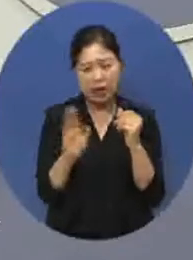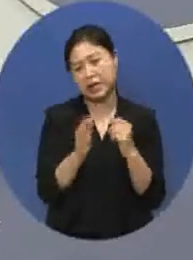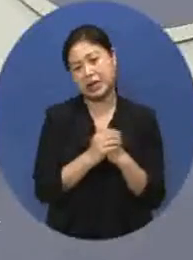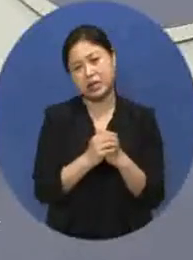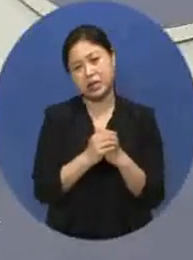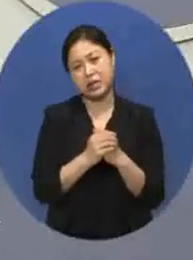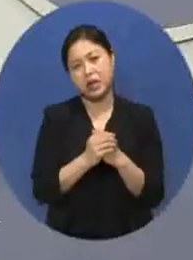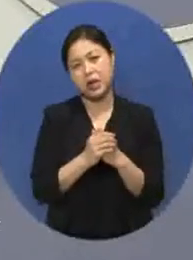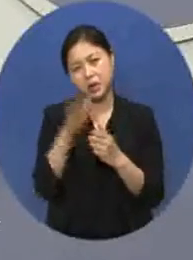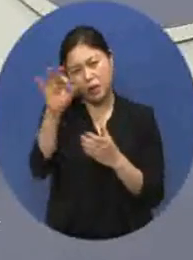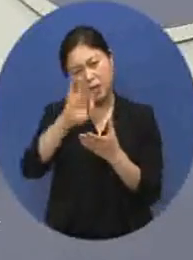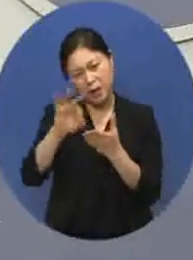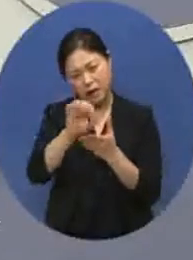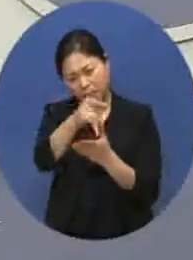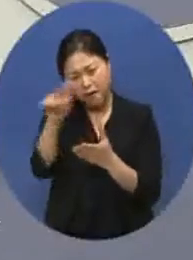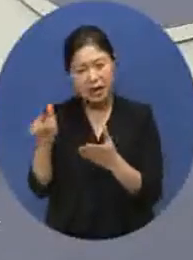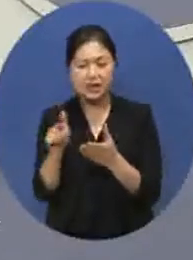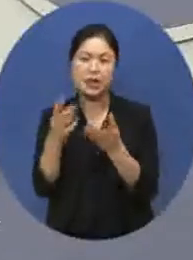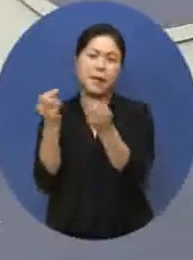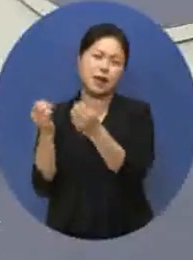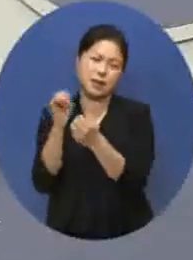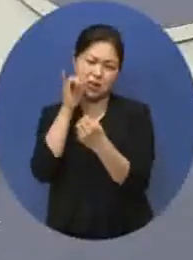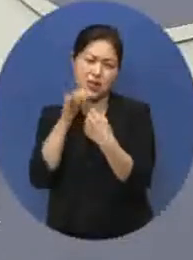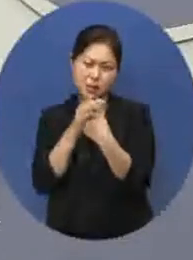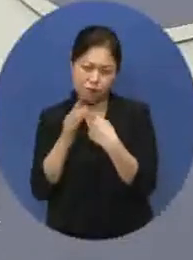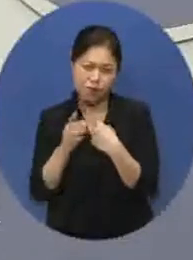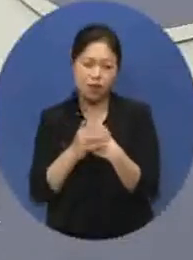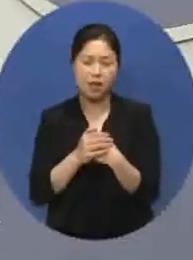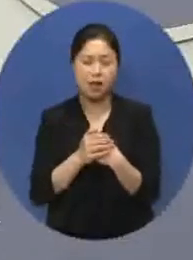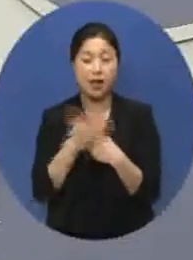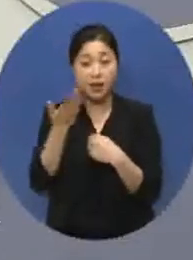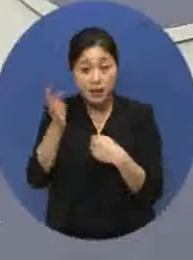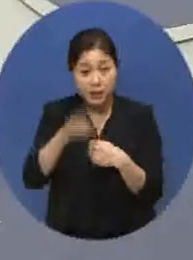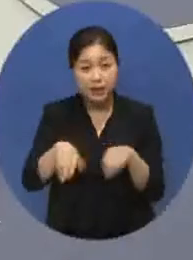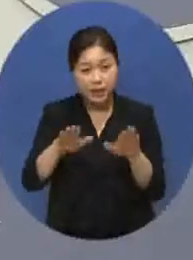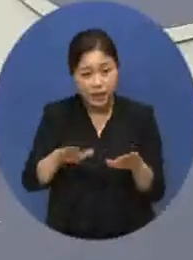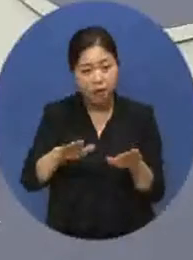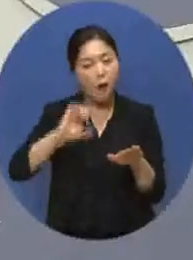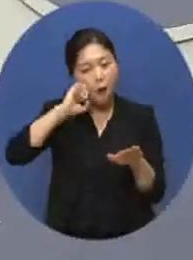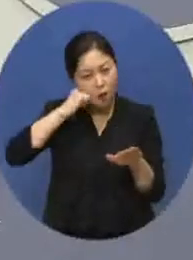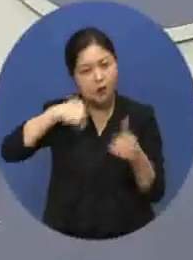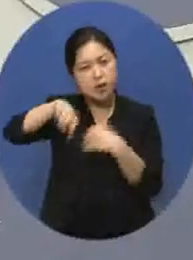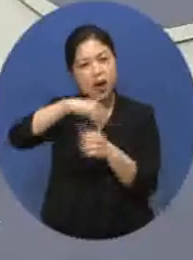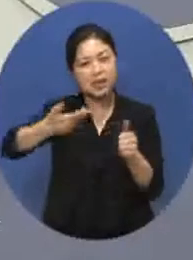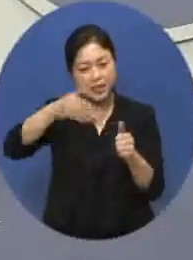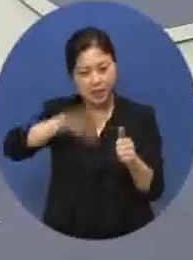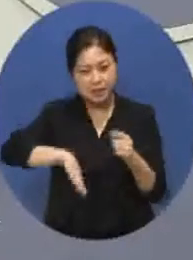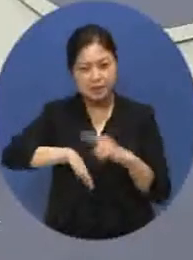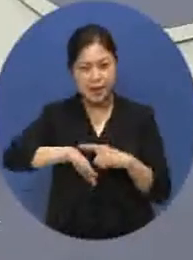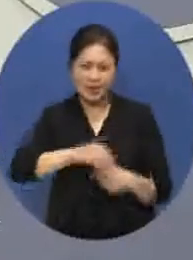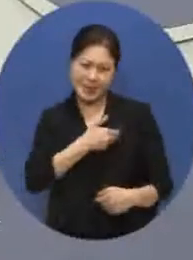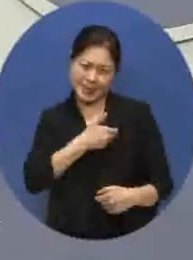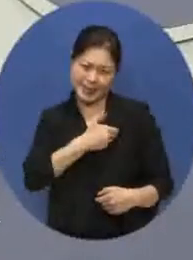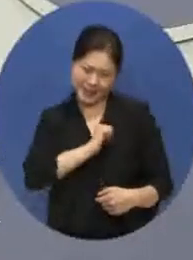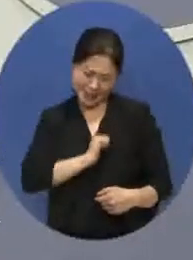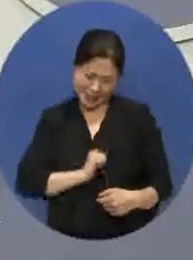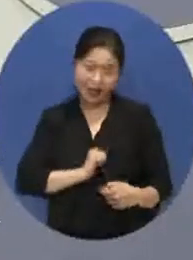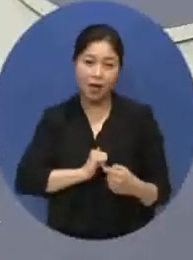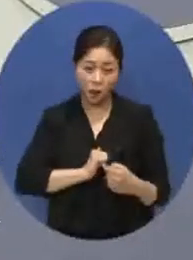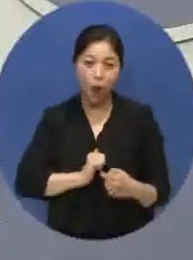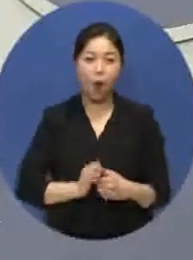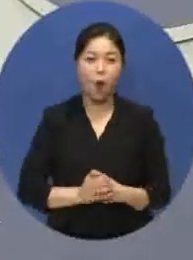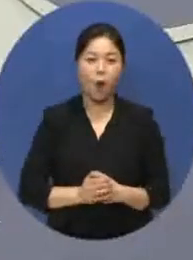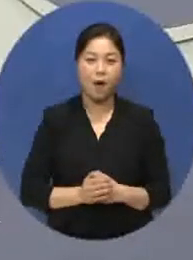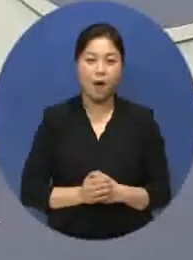있다 보니까 그래도 어려운 가운데도 어쨌든 버텨야 한다는 각오로 열심히 좀 참고 인내하고